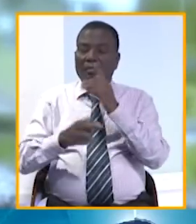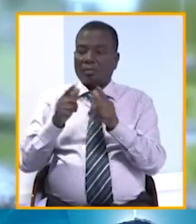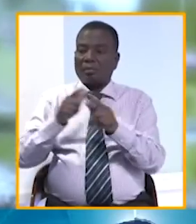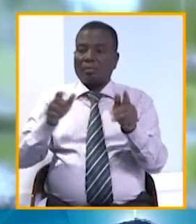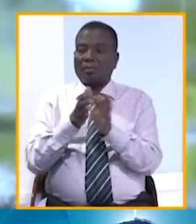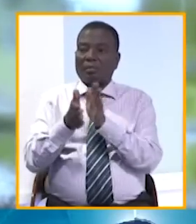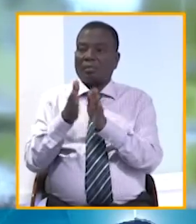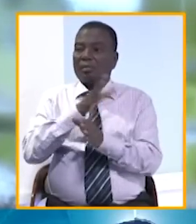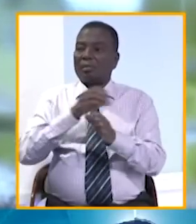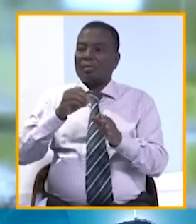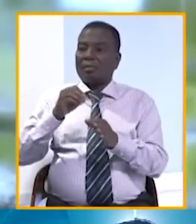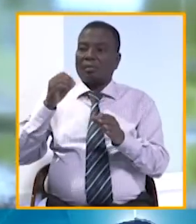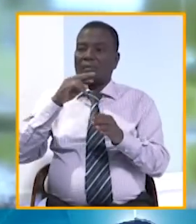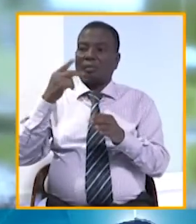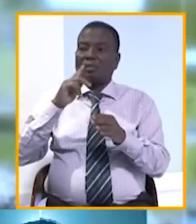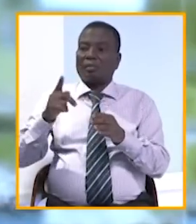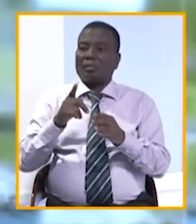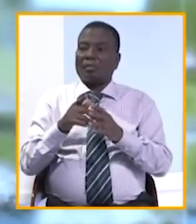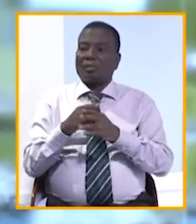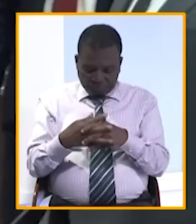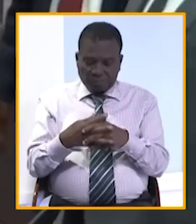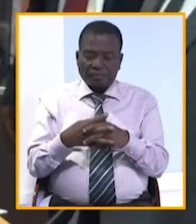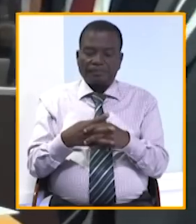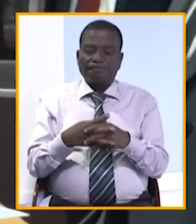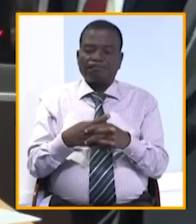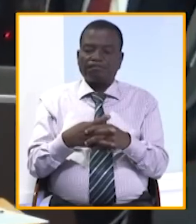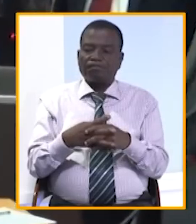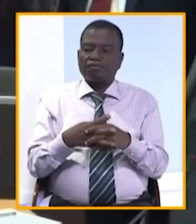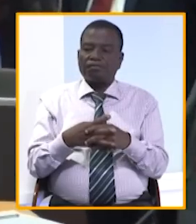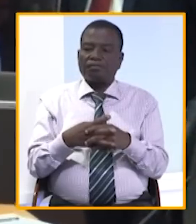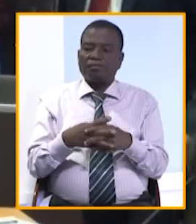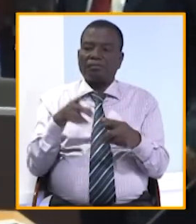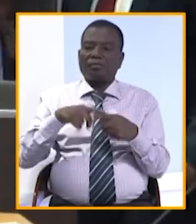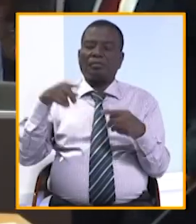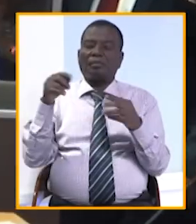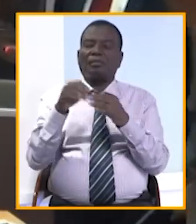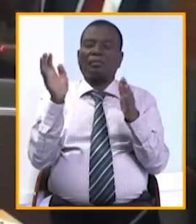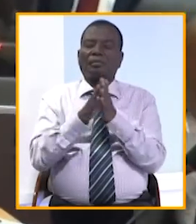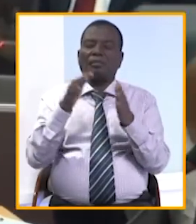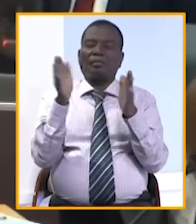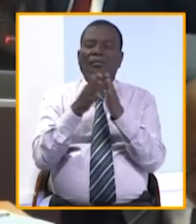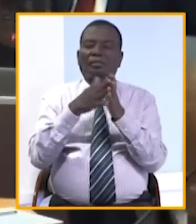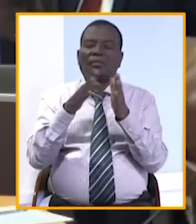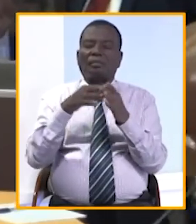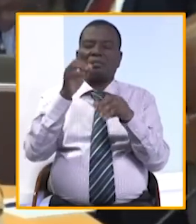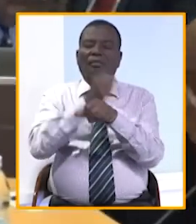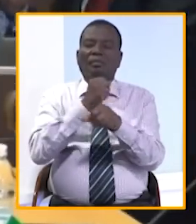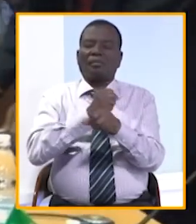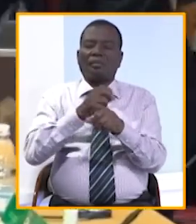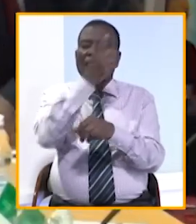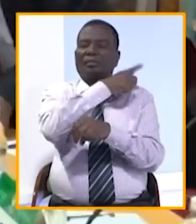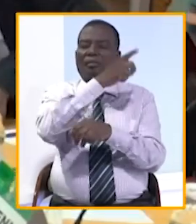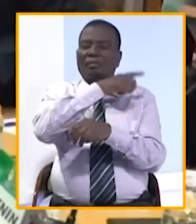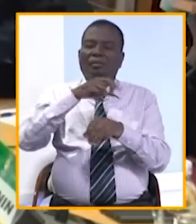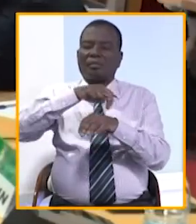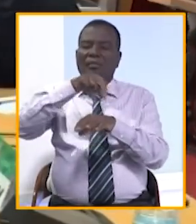africaine, la ZLECAF. On en parle avec Lansilé Bakayoko. À cette rencontre d'Abidjan, les douanes de la région ont passé